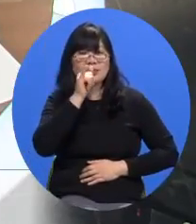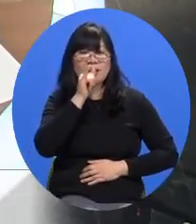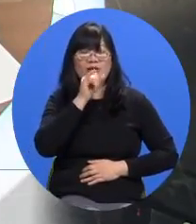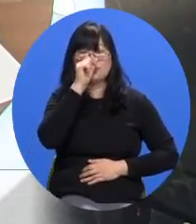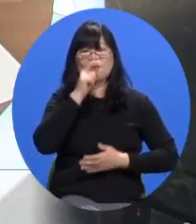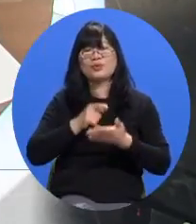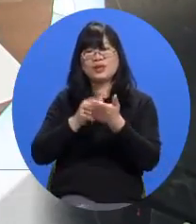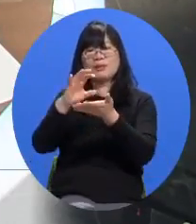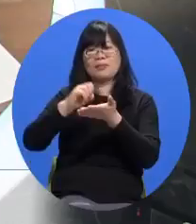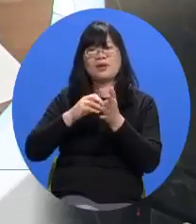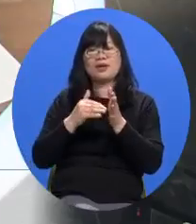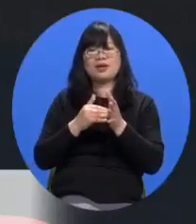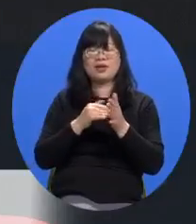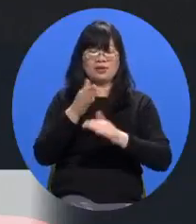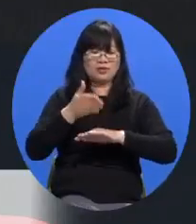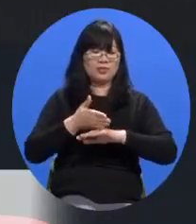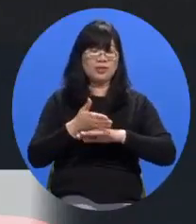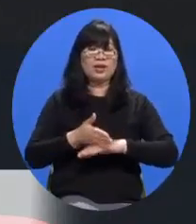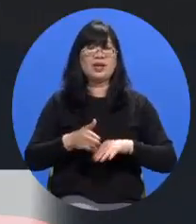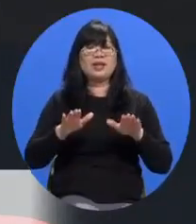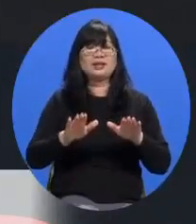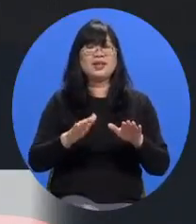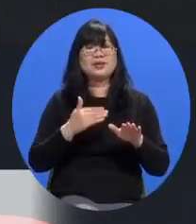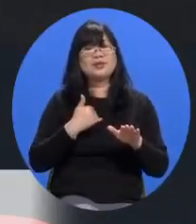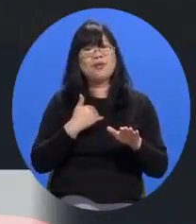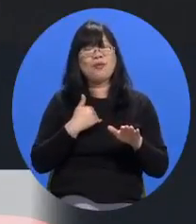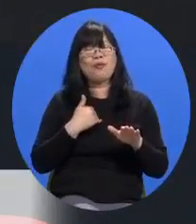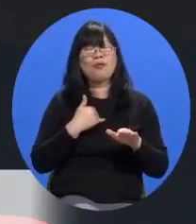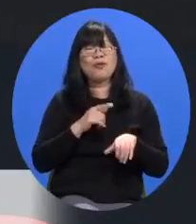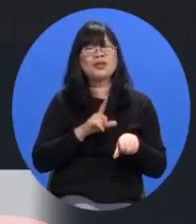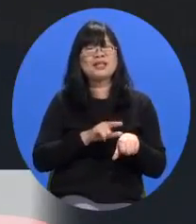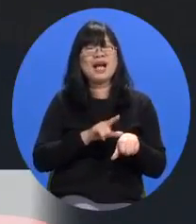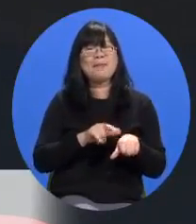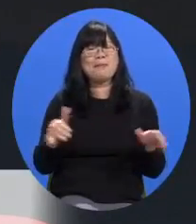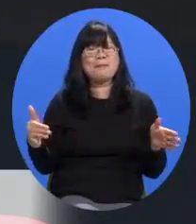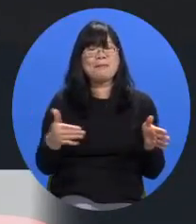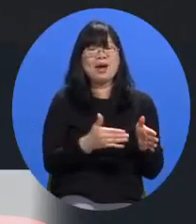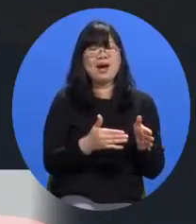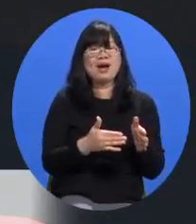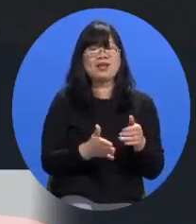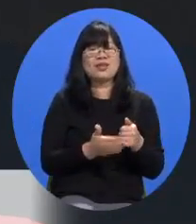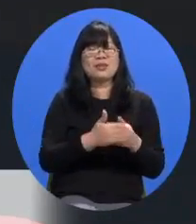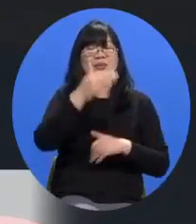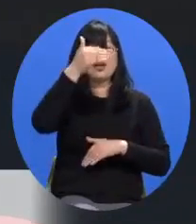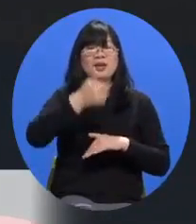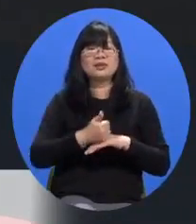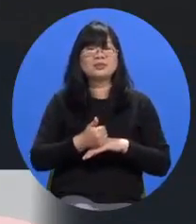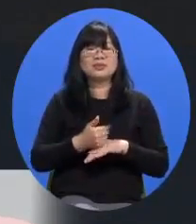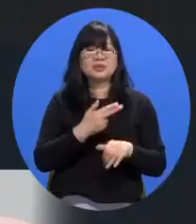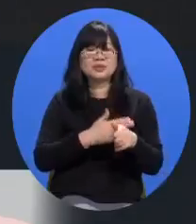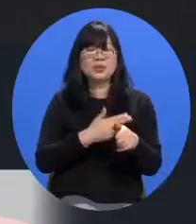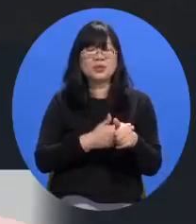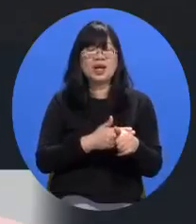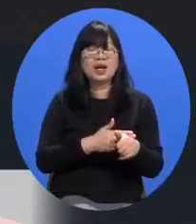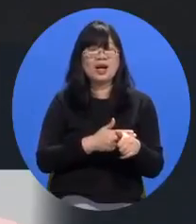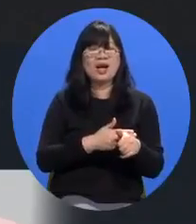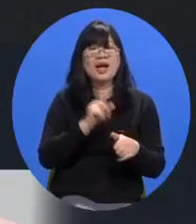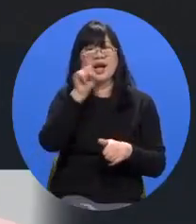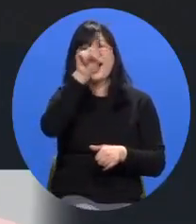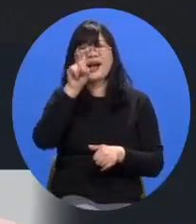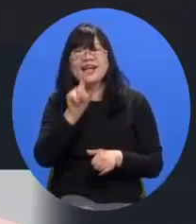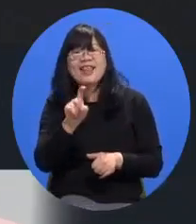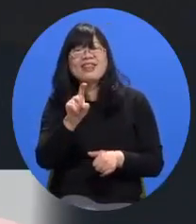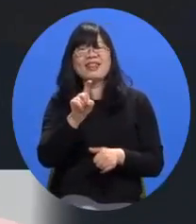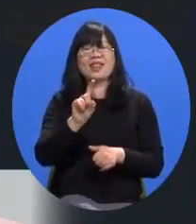좋은 의견 주셨습니다. 고맙습니다. 자, 이제 저희가 거의 시간이 다 됐습니다. 마지막으로 교사란 땡땡땡이다